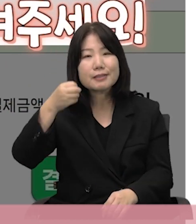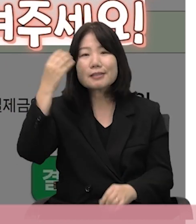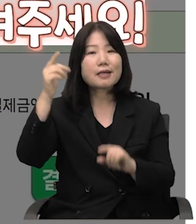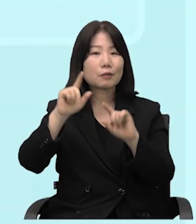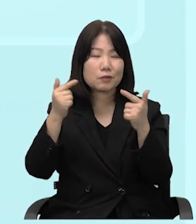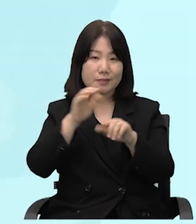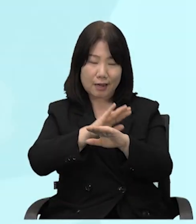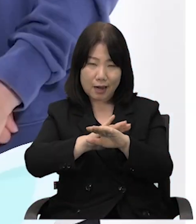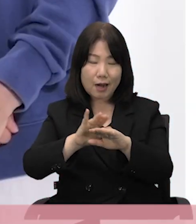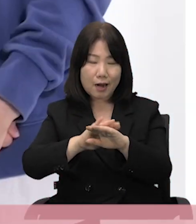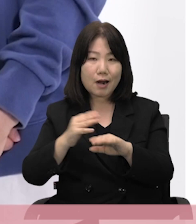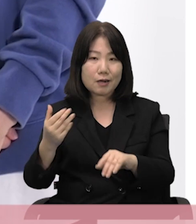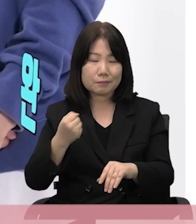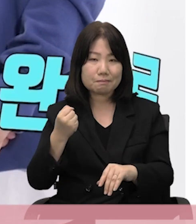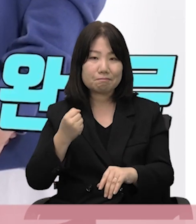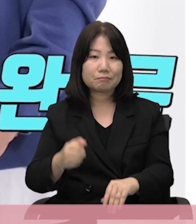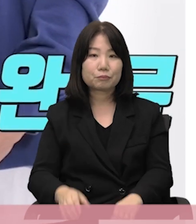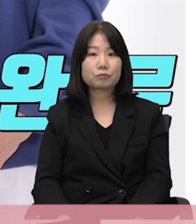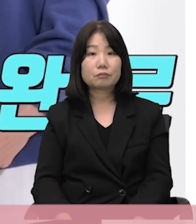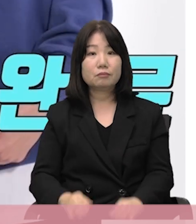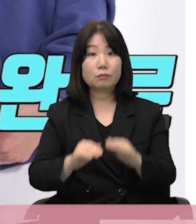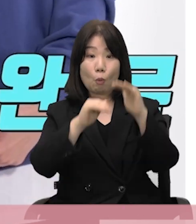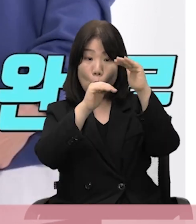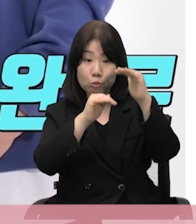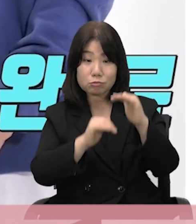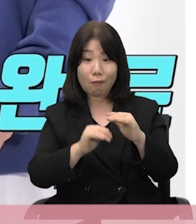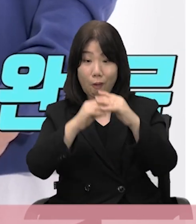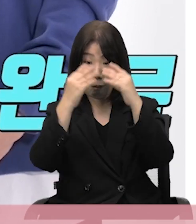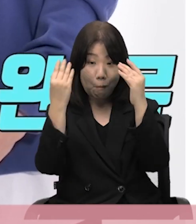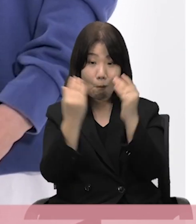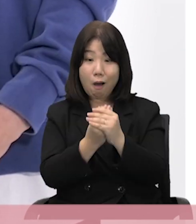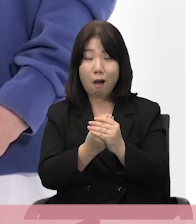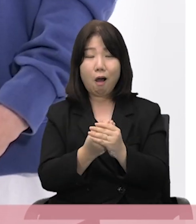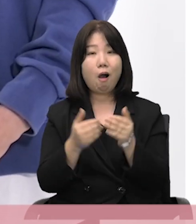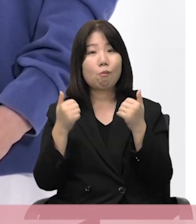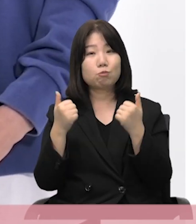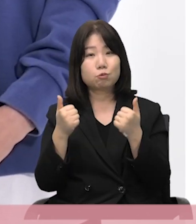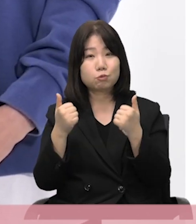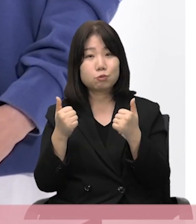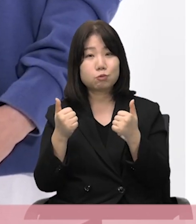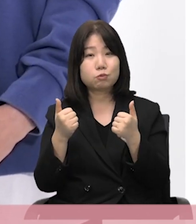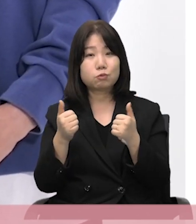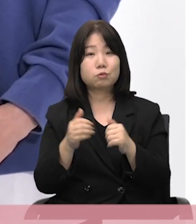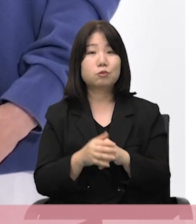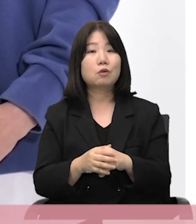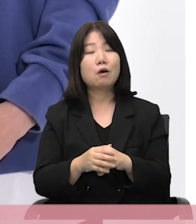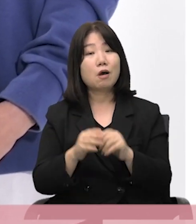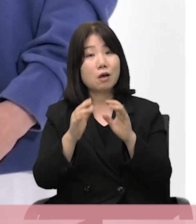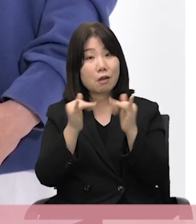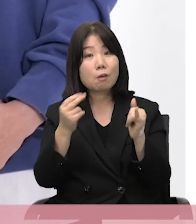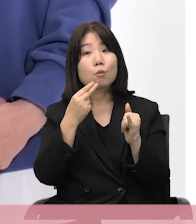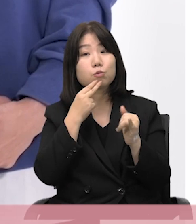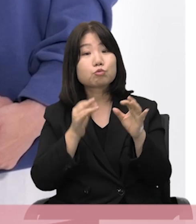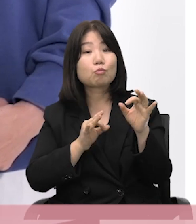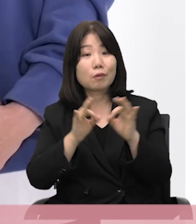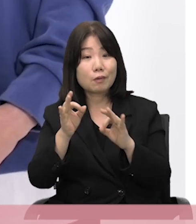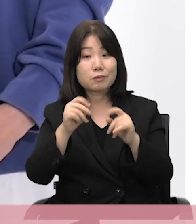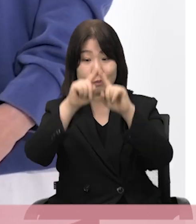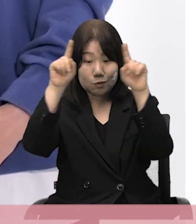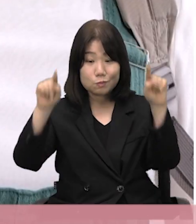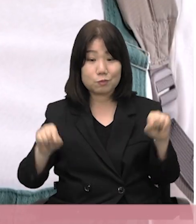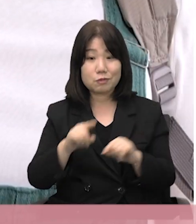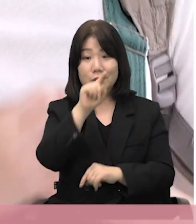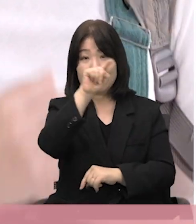챙길게요. 모든 단계를 완료하다니 정말 멋져요. 무인 점포에서 혼자 키오스크를 이용하는 것 어렵지